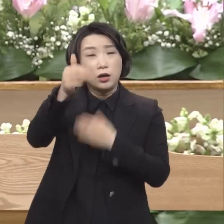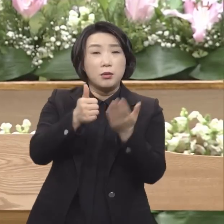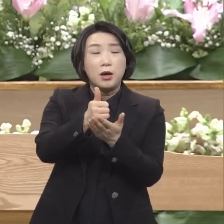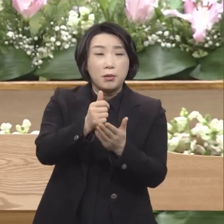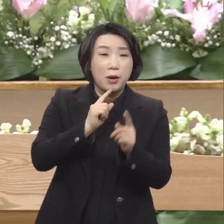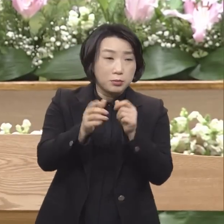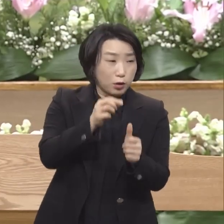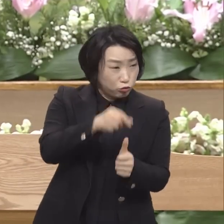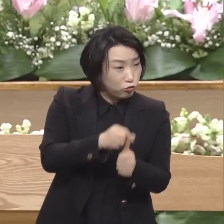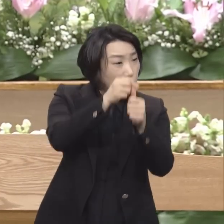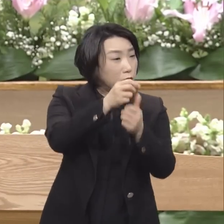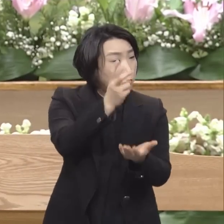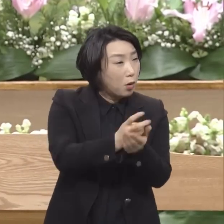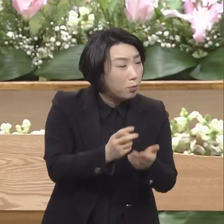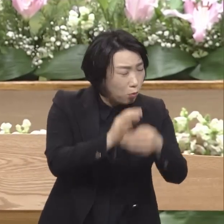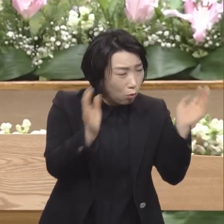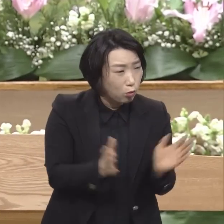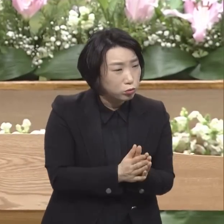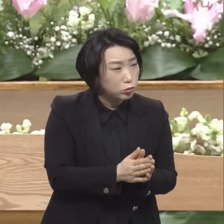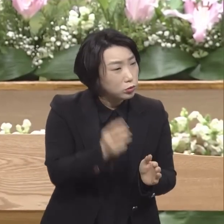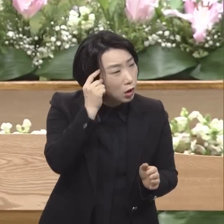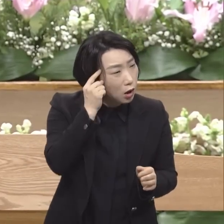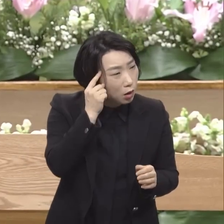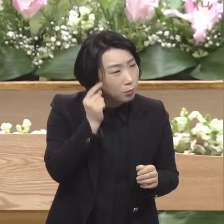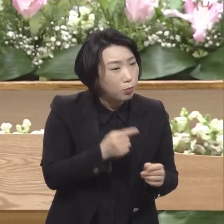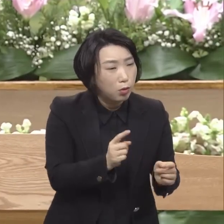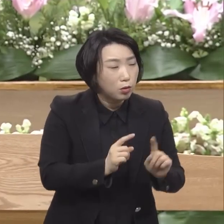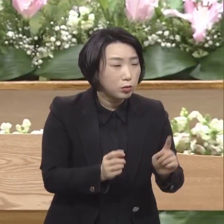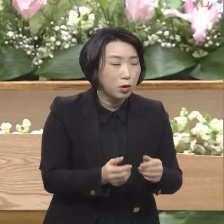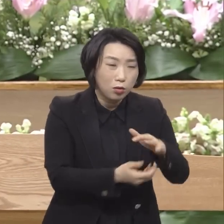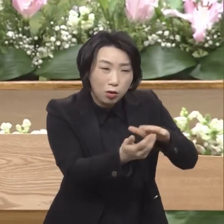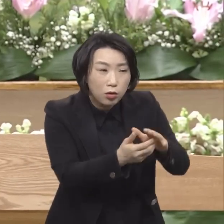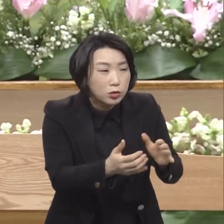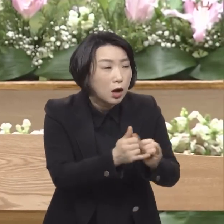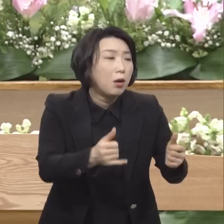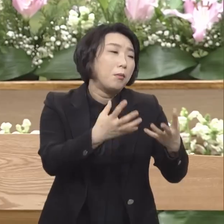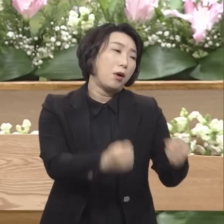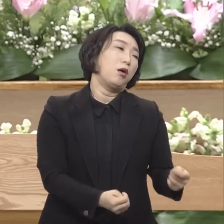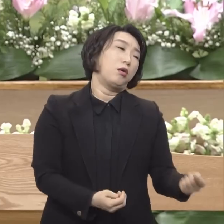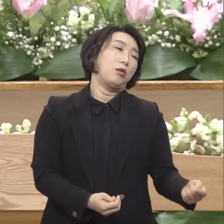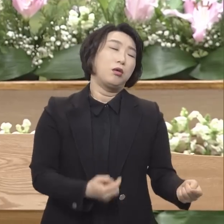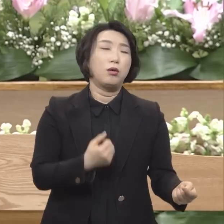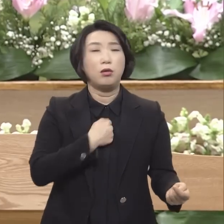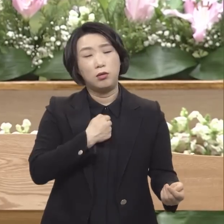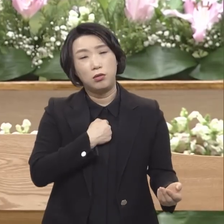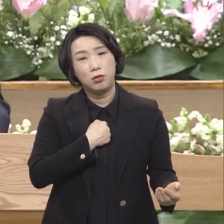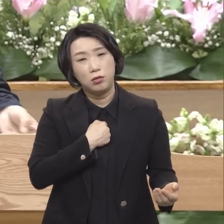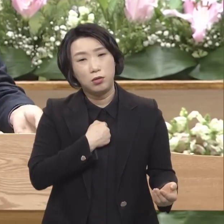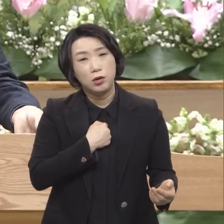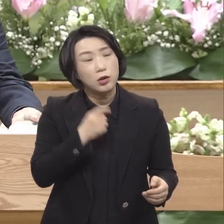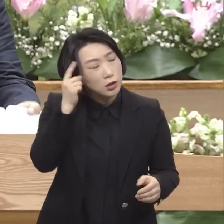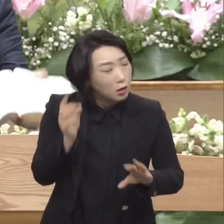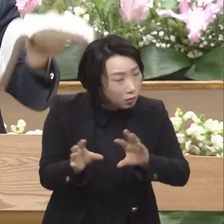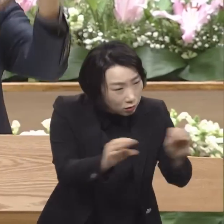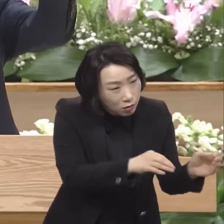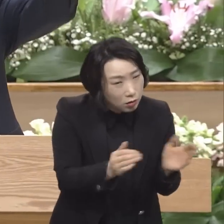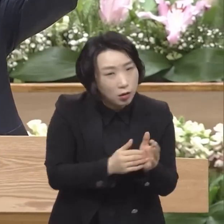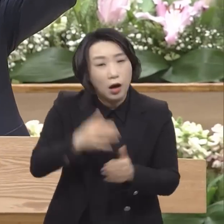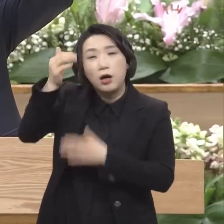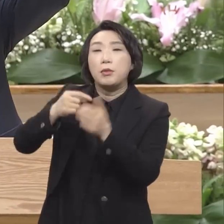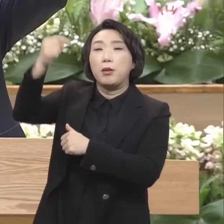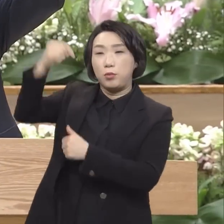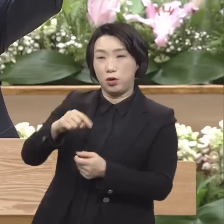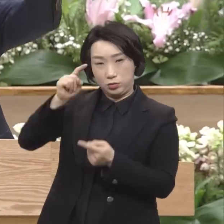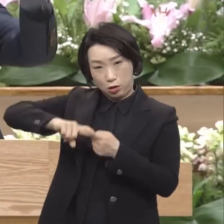목사들이 그렇게 많으냐 그 말이요. 왜 수수부리는 성도들이 그렇게 많으냐 그 말이요. 수단 부리지 마. 시키는 대로 하라 이 말이요.